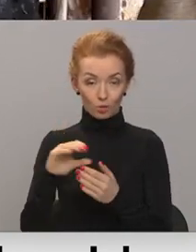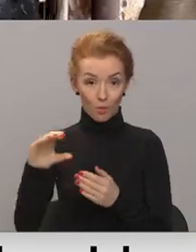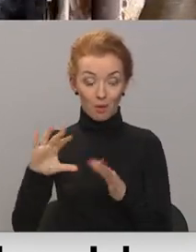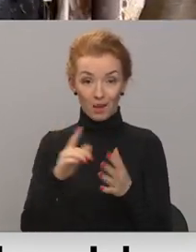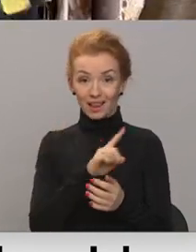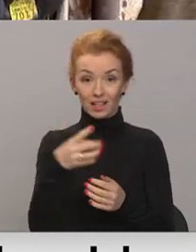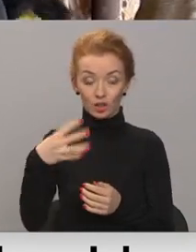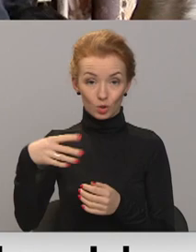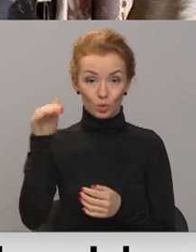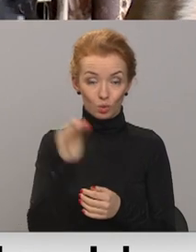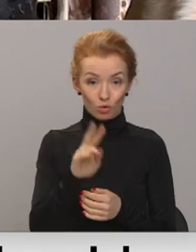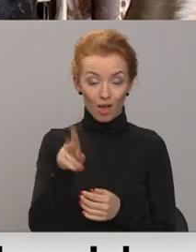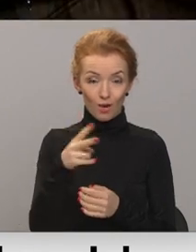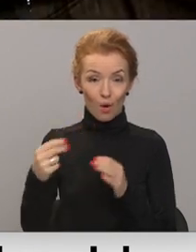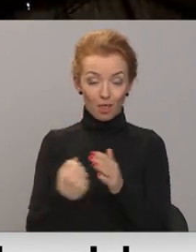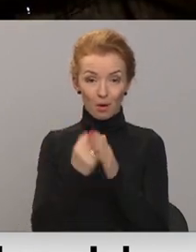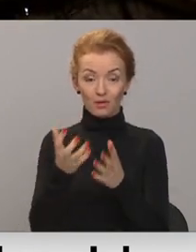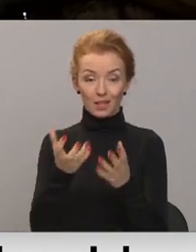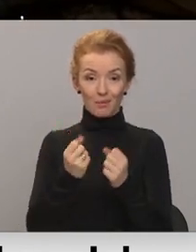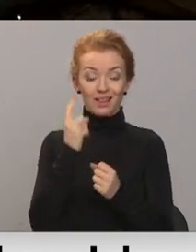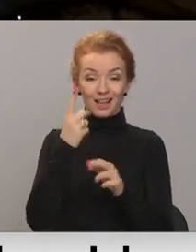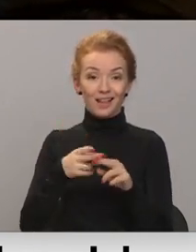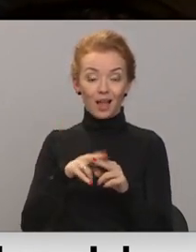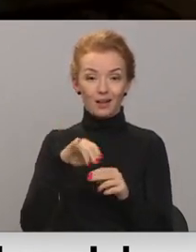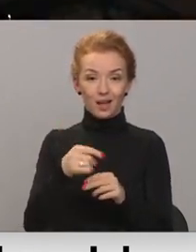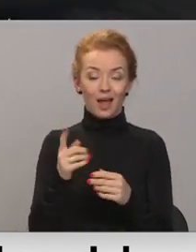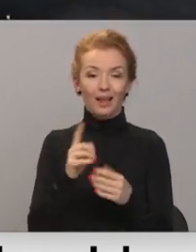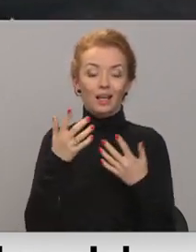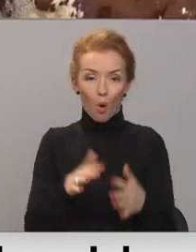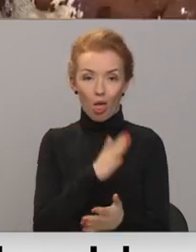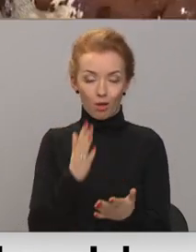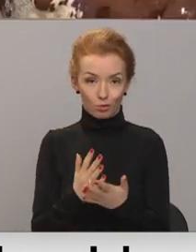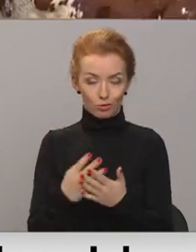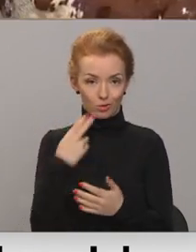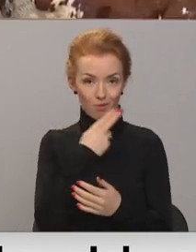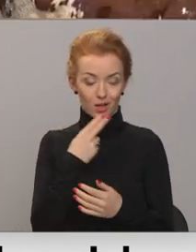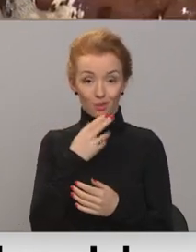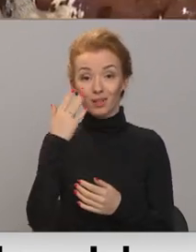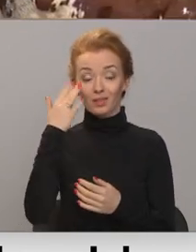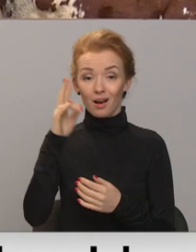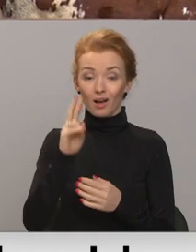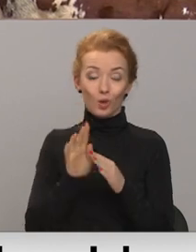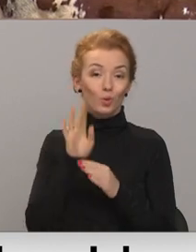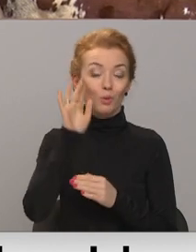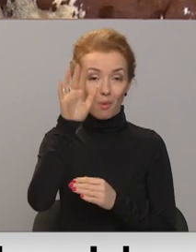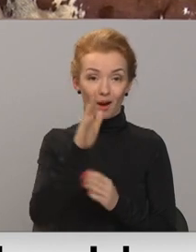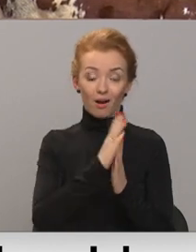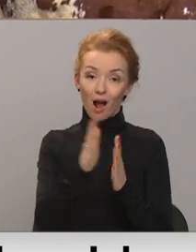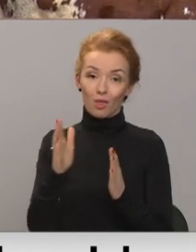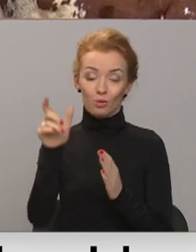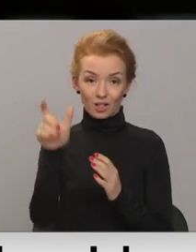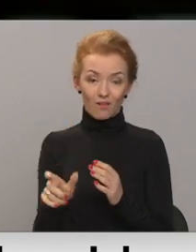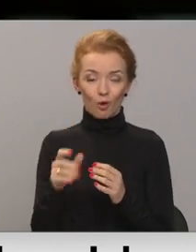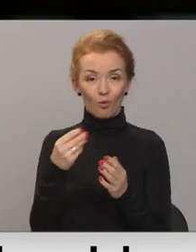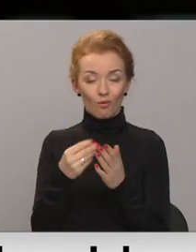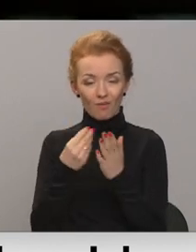līdz 40 000 eiro atbalstu var saņemt vien tad, ja jau ir esoša saimniecība. Lauris cer, ka turpmāk katrs gadījums būs izvērtēts